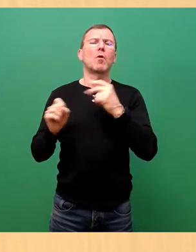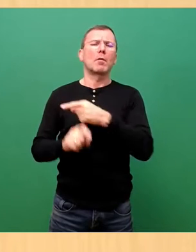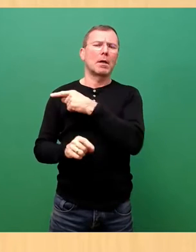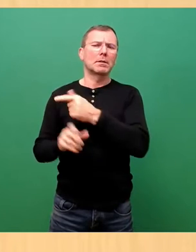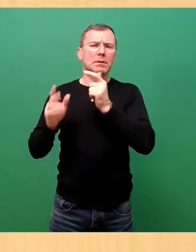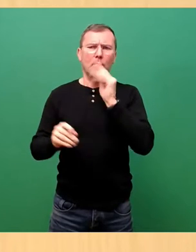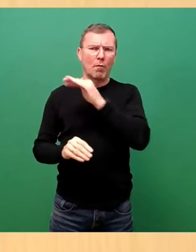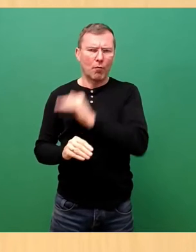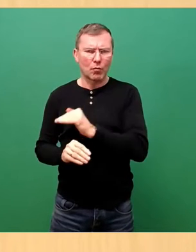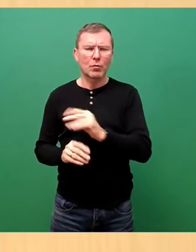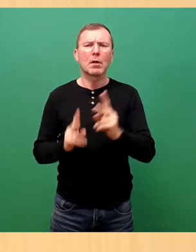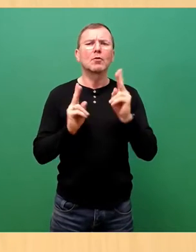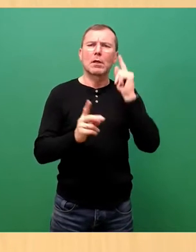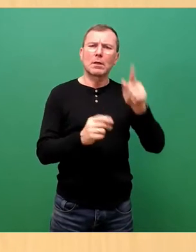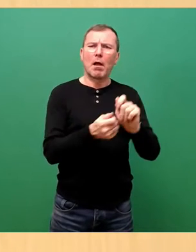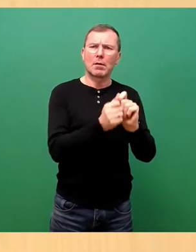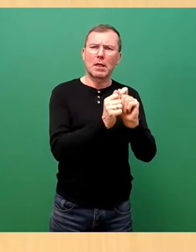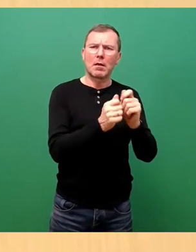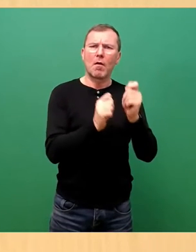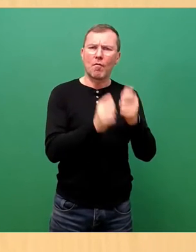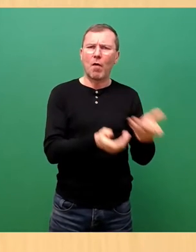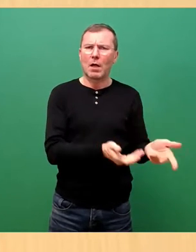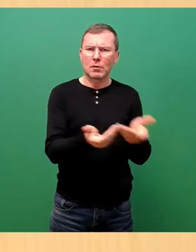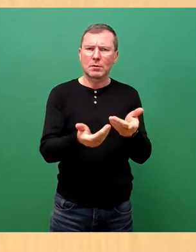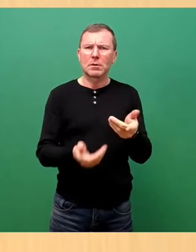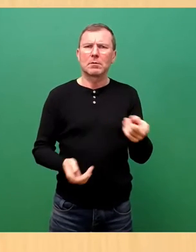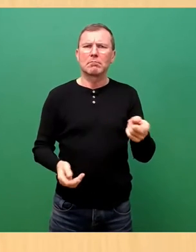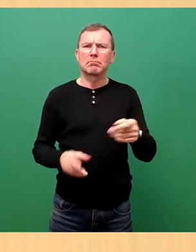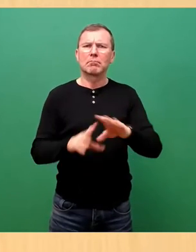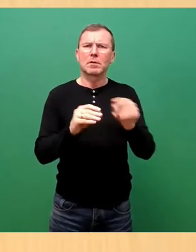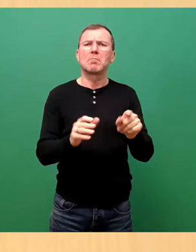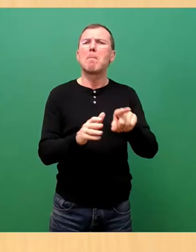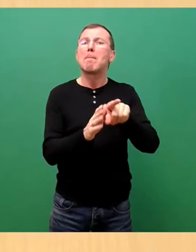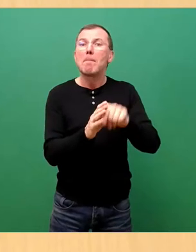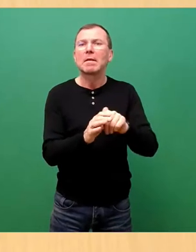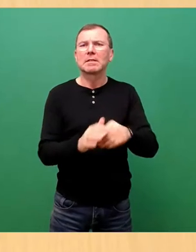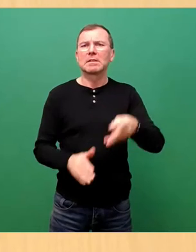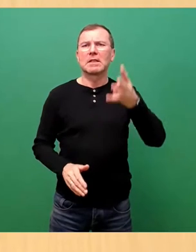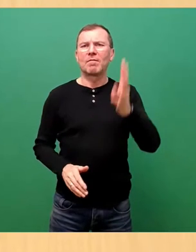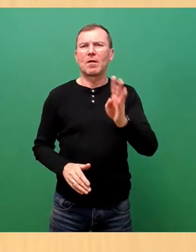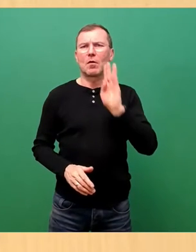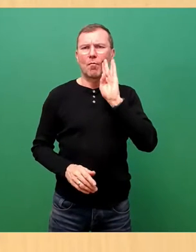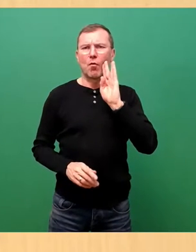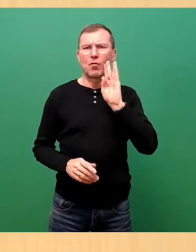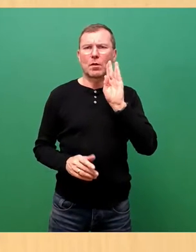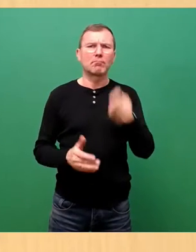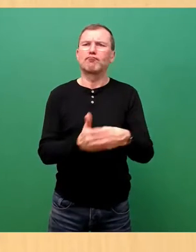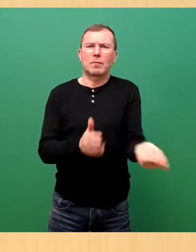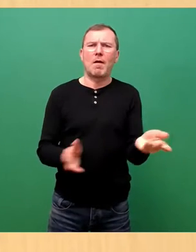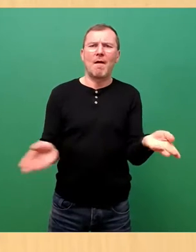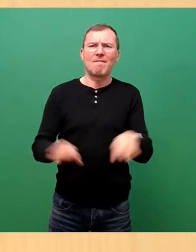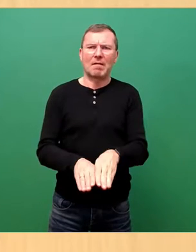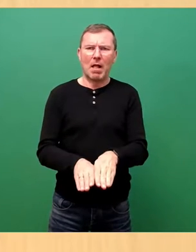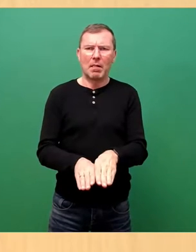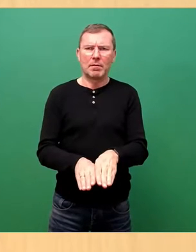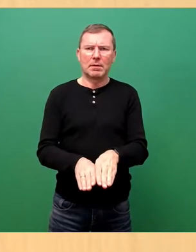dem interfraktionellen Änderungsantrag sind dies mindestens 400 Wohnungen unter diesen 1.600.